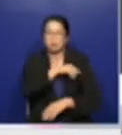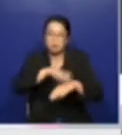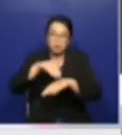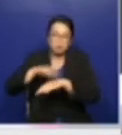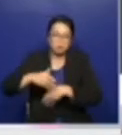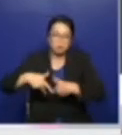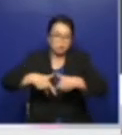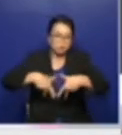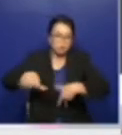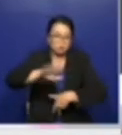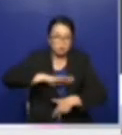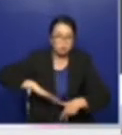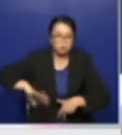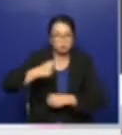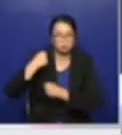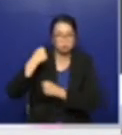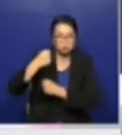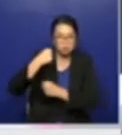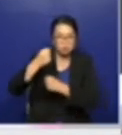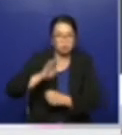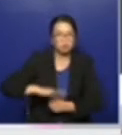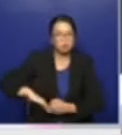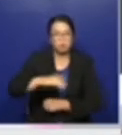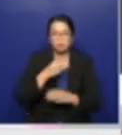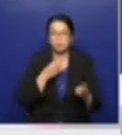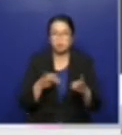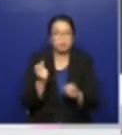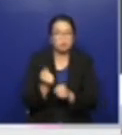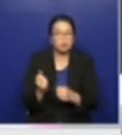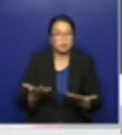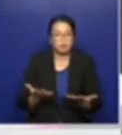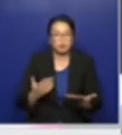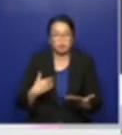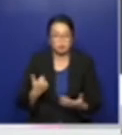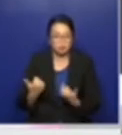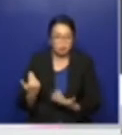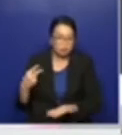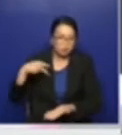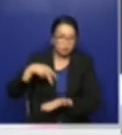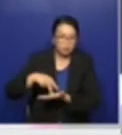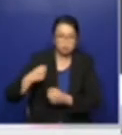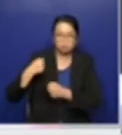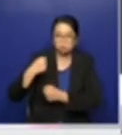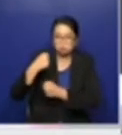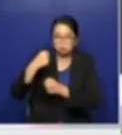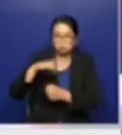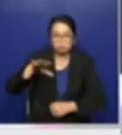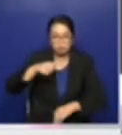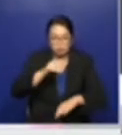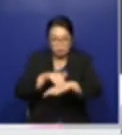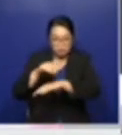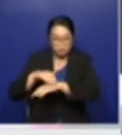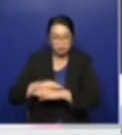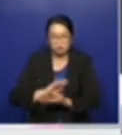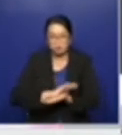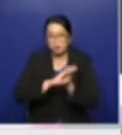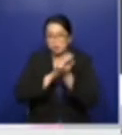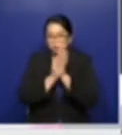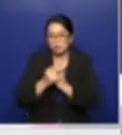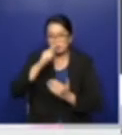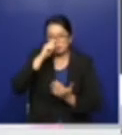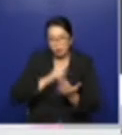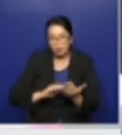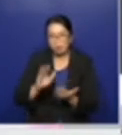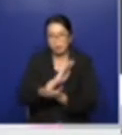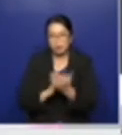ชนแล้วก็นักเรียนเยาวชนของชาติที่ลุกขึ้นมาทวงให้เร่งรีบการปฏิรูปประเ